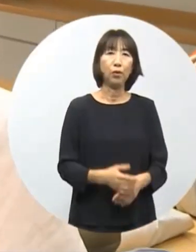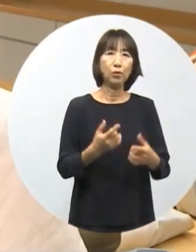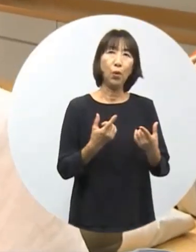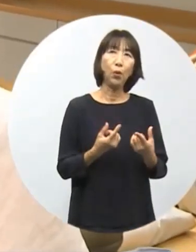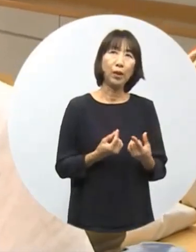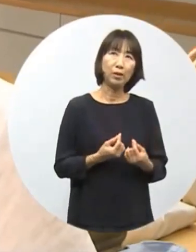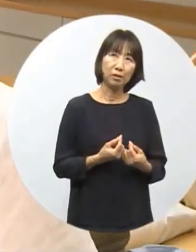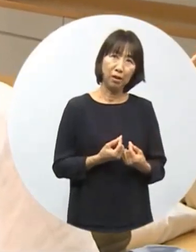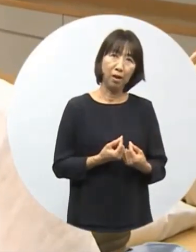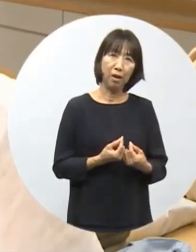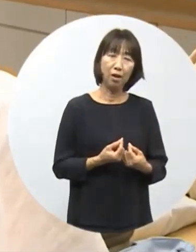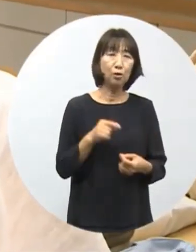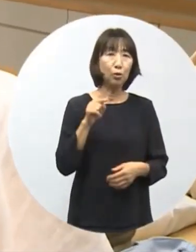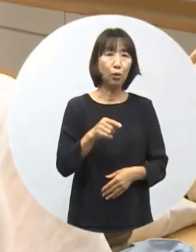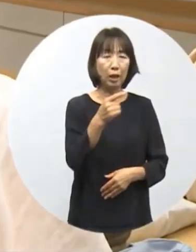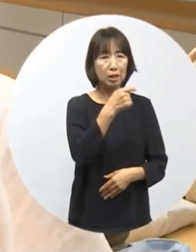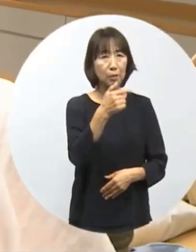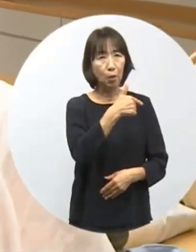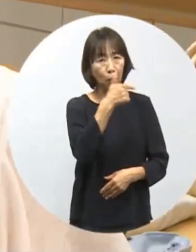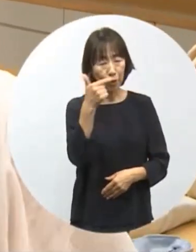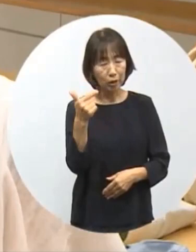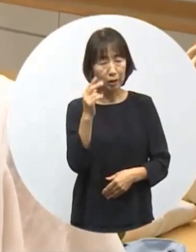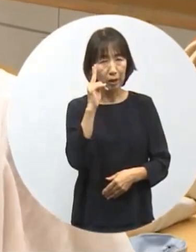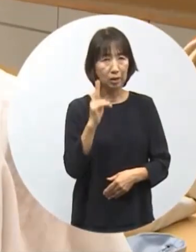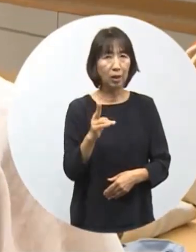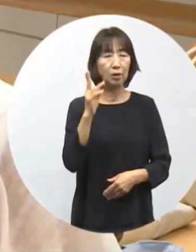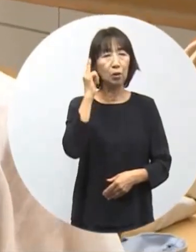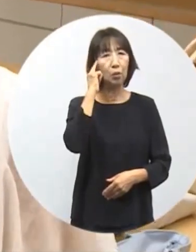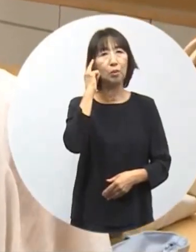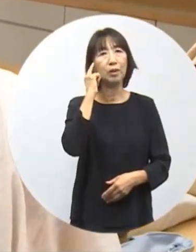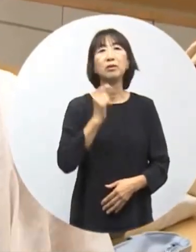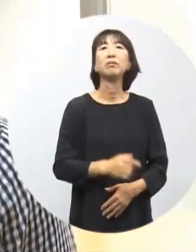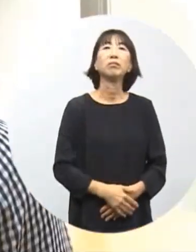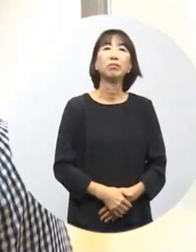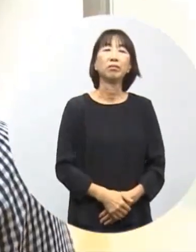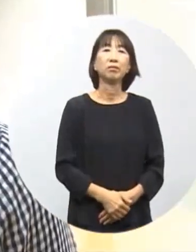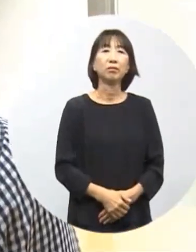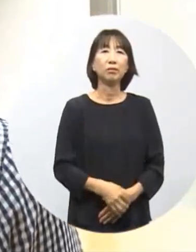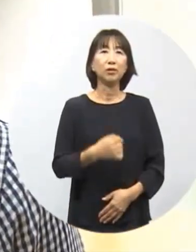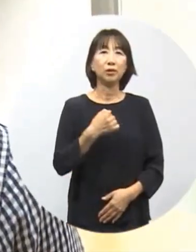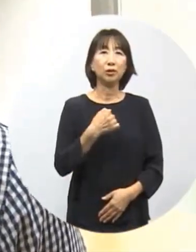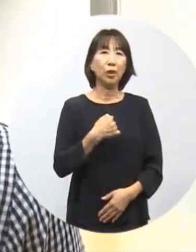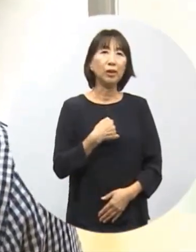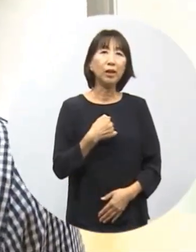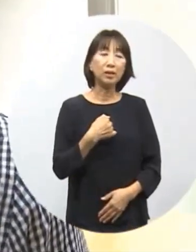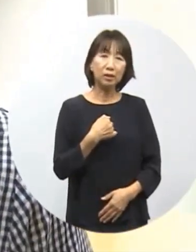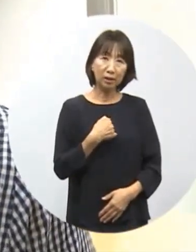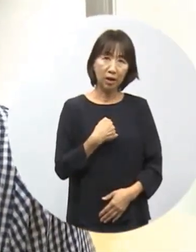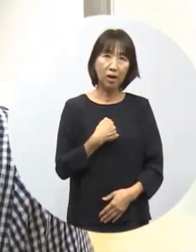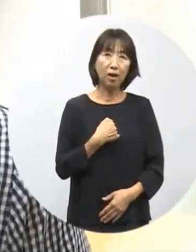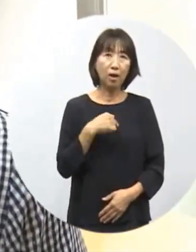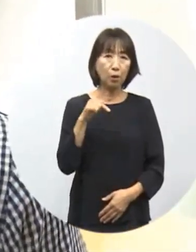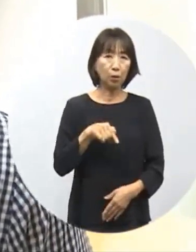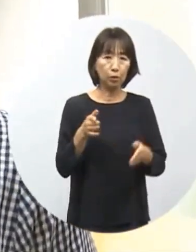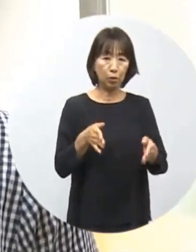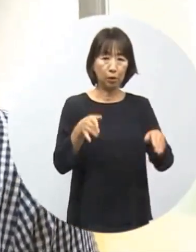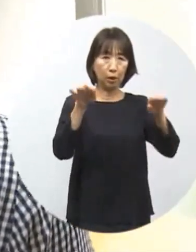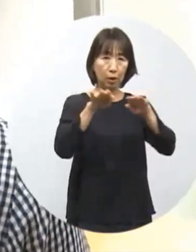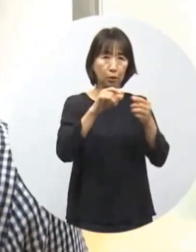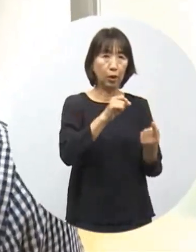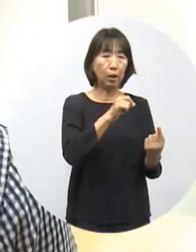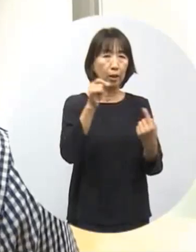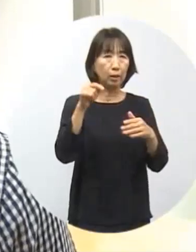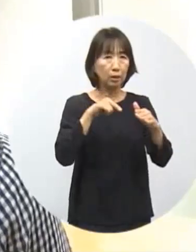ね、そこが一番大きいんじゃないかなって思います。 私がこの館を選んだの